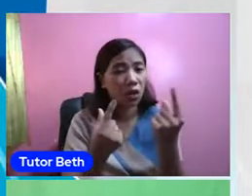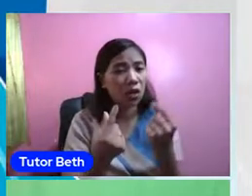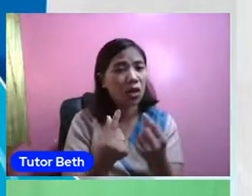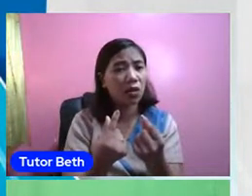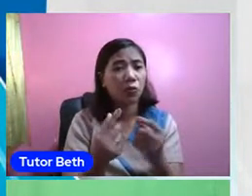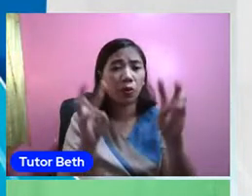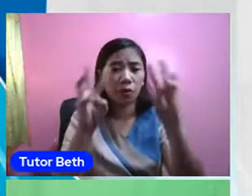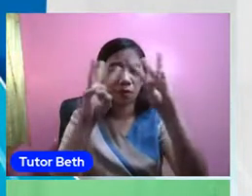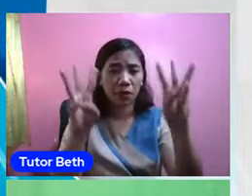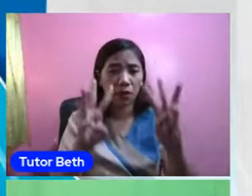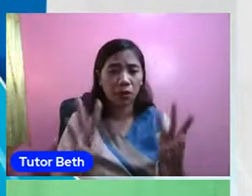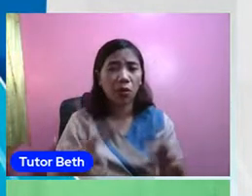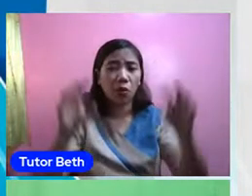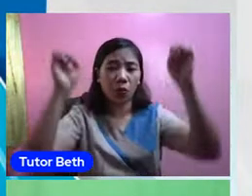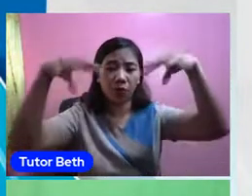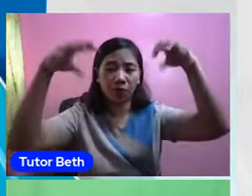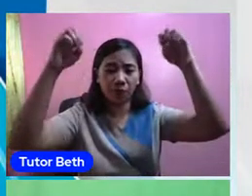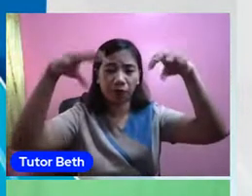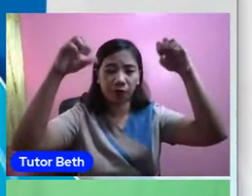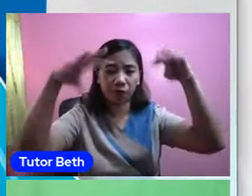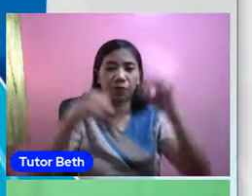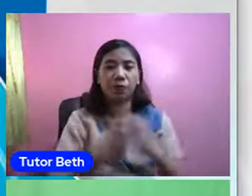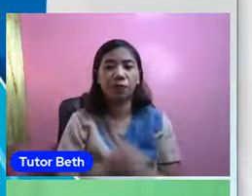Sige nga, i-comment nyo nga ulit.